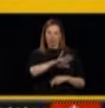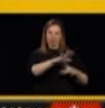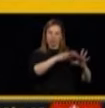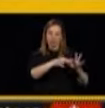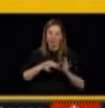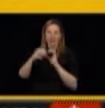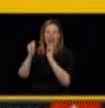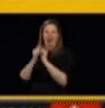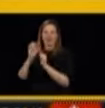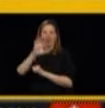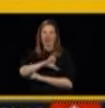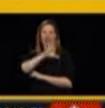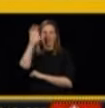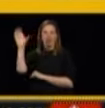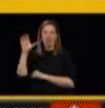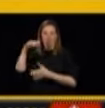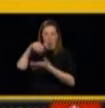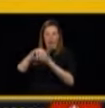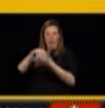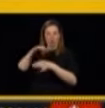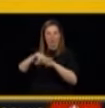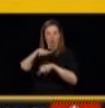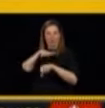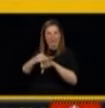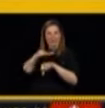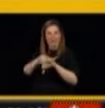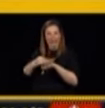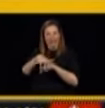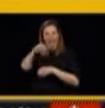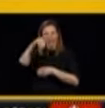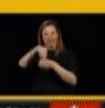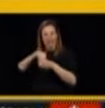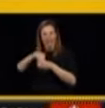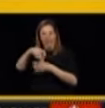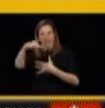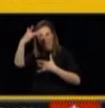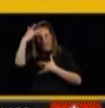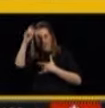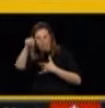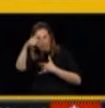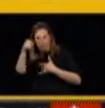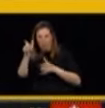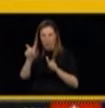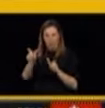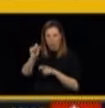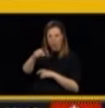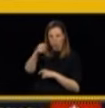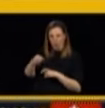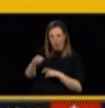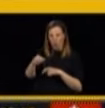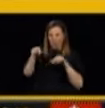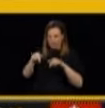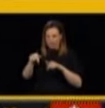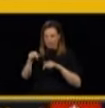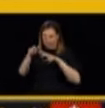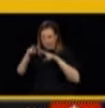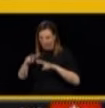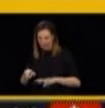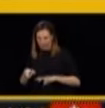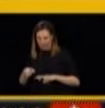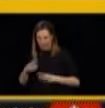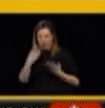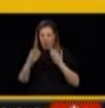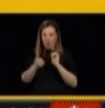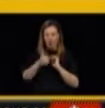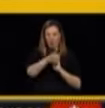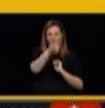d'études séro-épidémiologiques. D'ailleurs, c'est intéressant de voir qu'est-ce qui se passe chez nous et les comparer ailleurs. Les discussions sont en cours. La